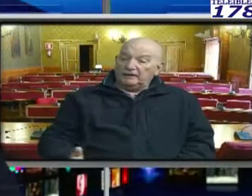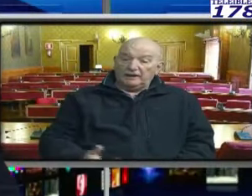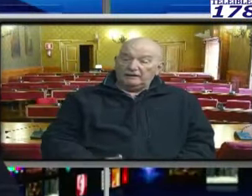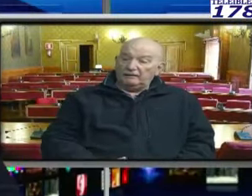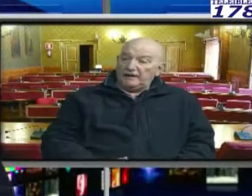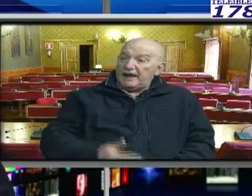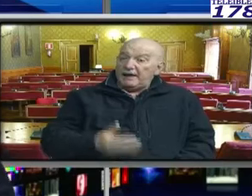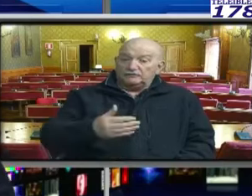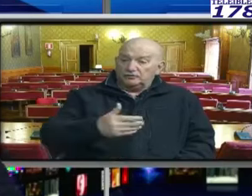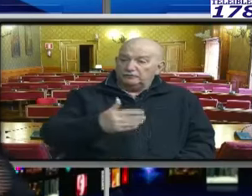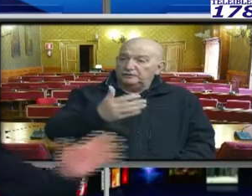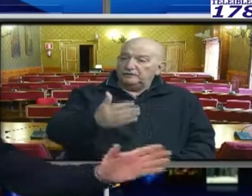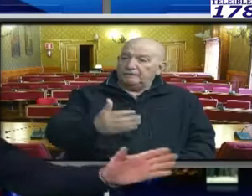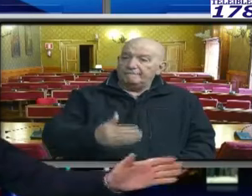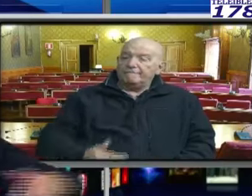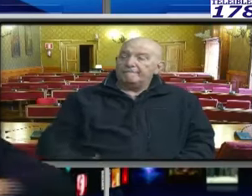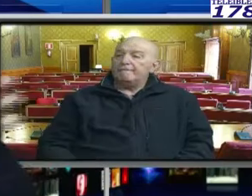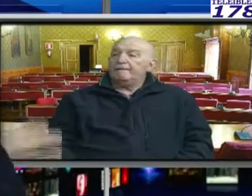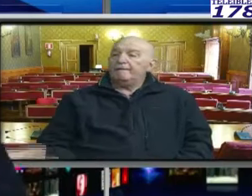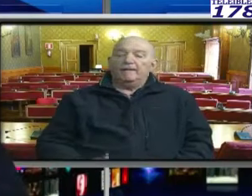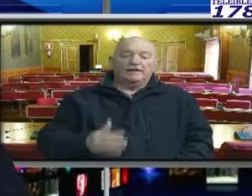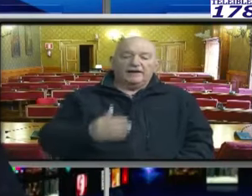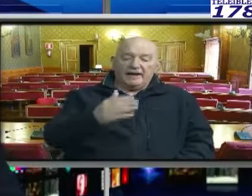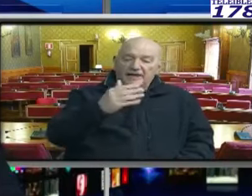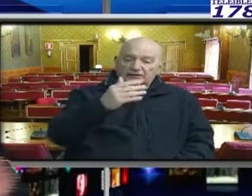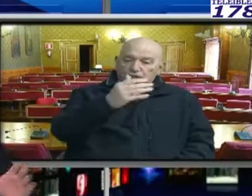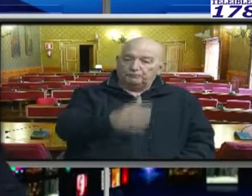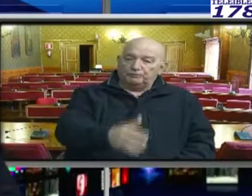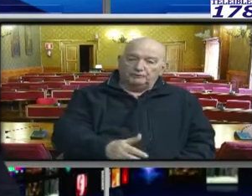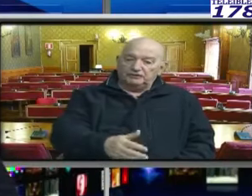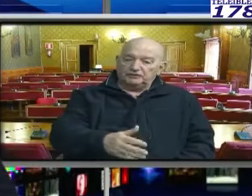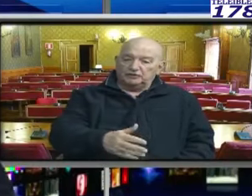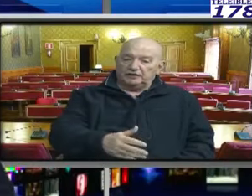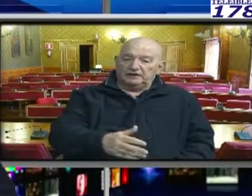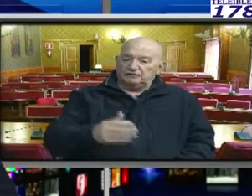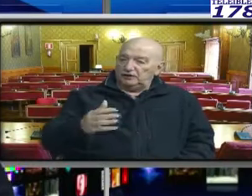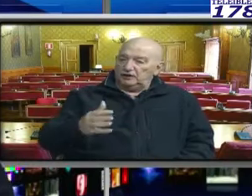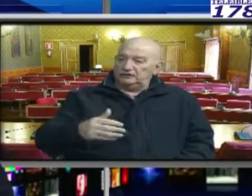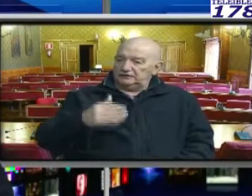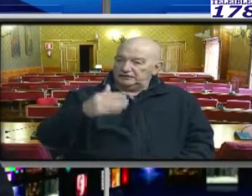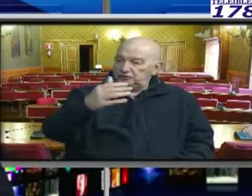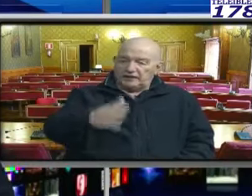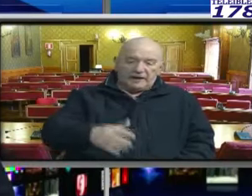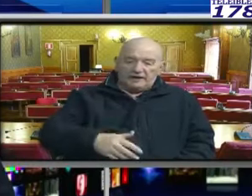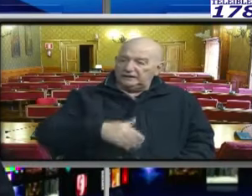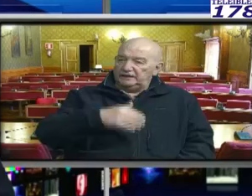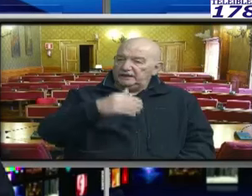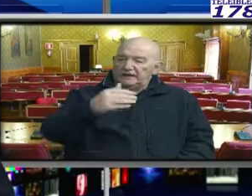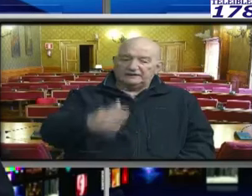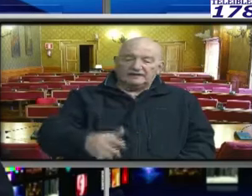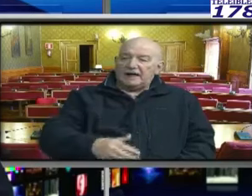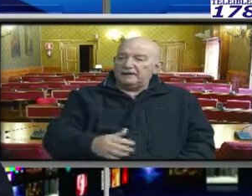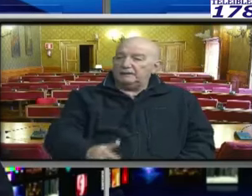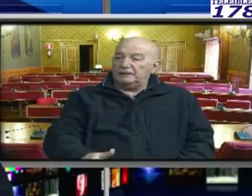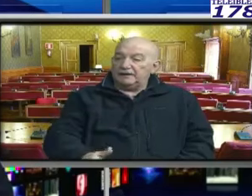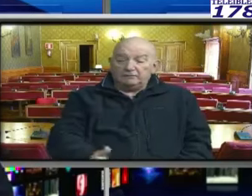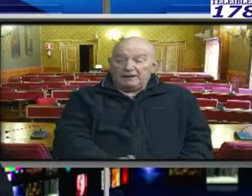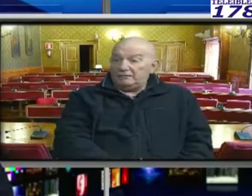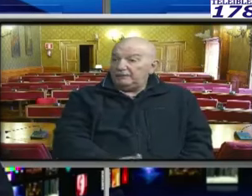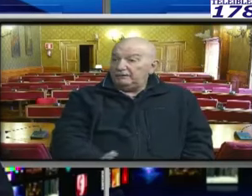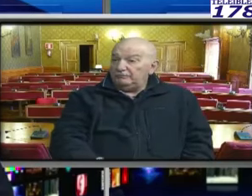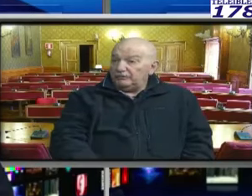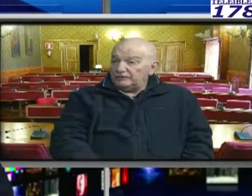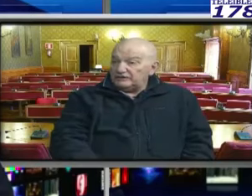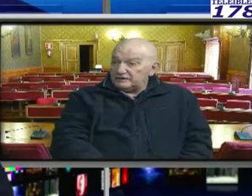senso, né su, anche se noi arriviamo in tutta la città, né su televisione regionale, Catania, Palermo,